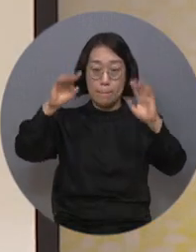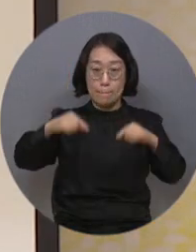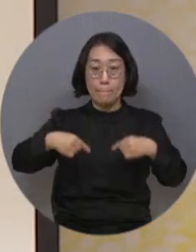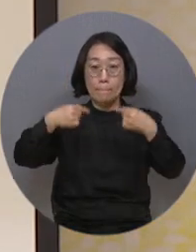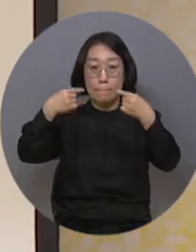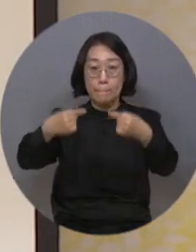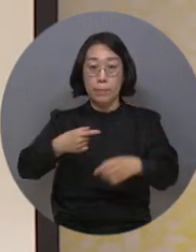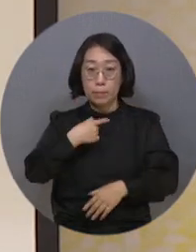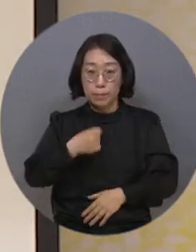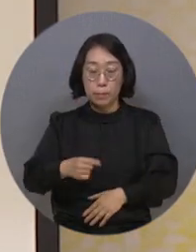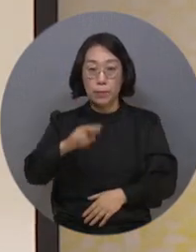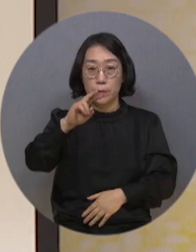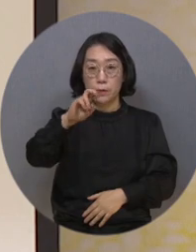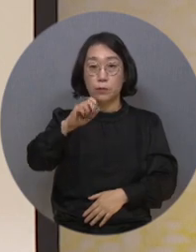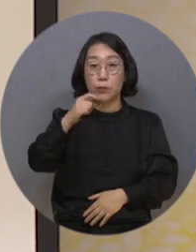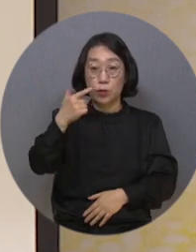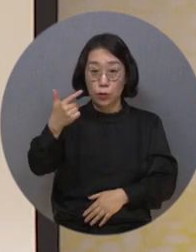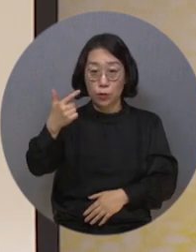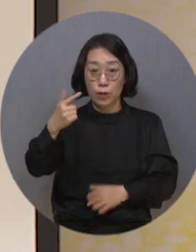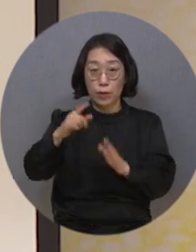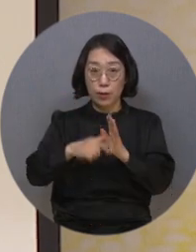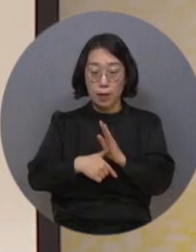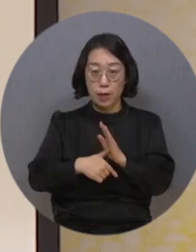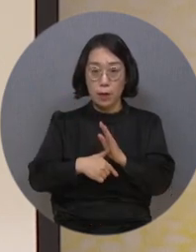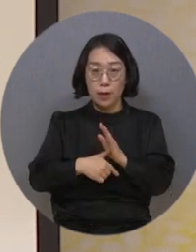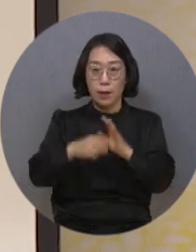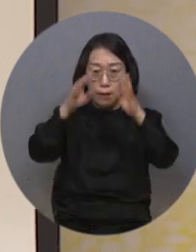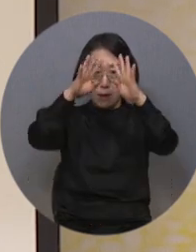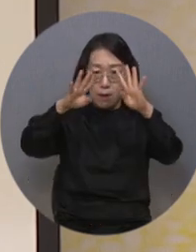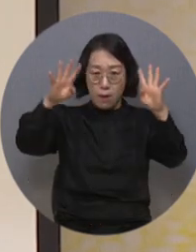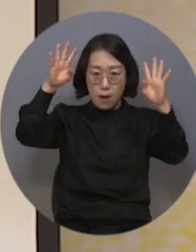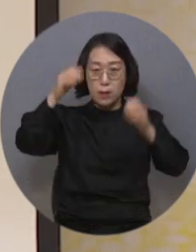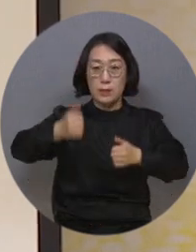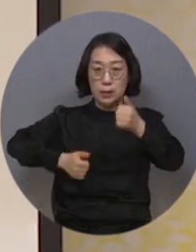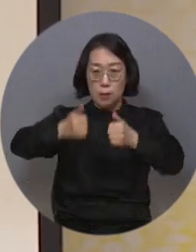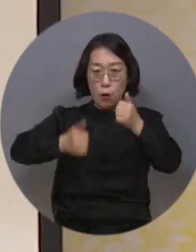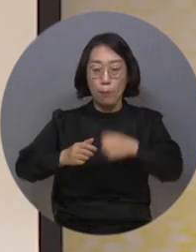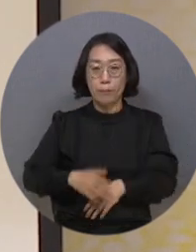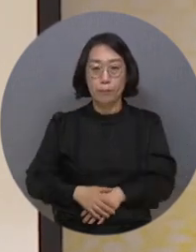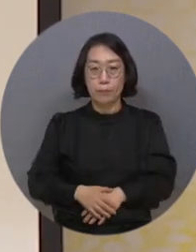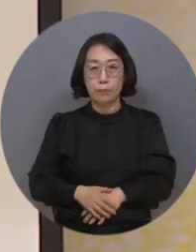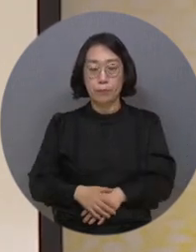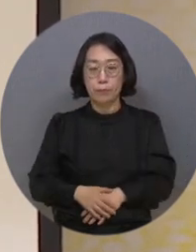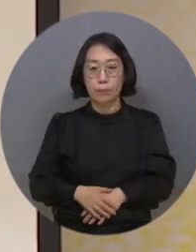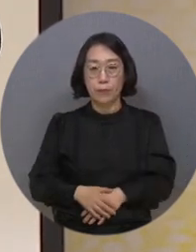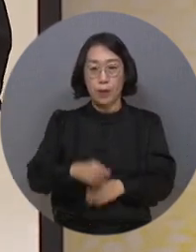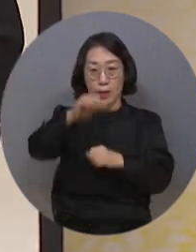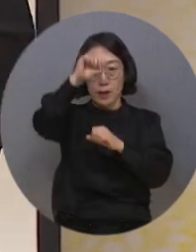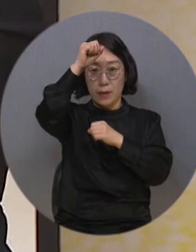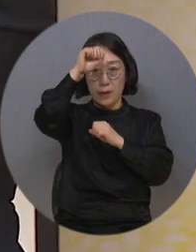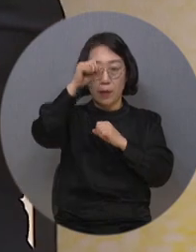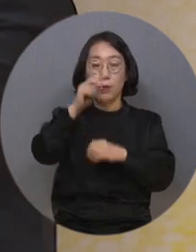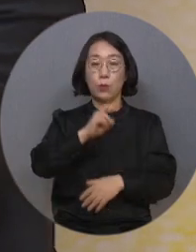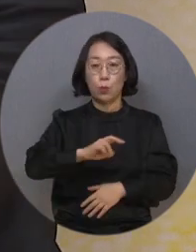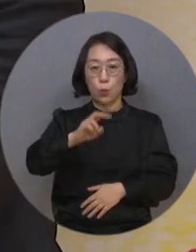36세 수능을 보고 봤잖아요. 수능을 공부하고 이태리 가고 독일 가고 그걸 준비를